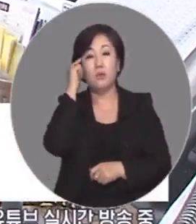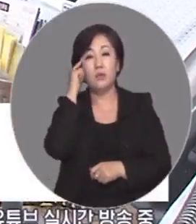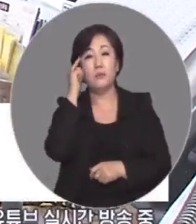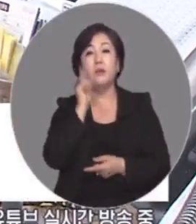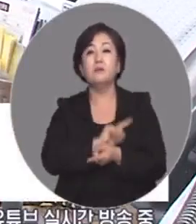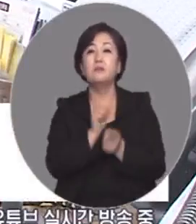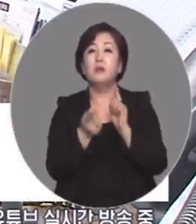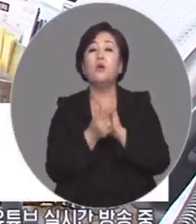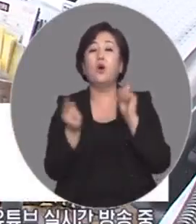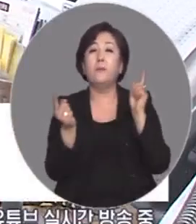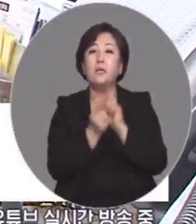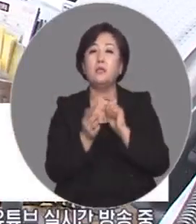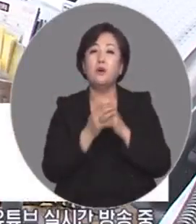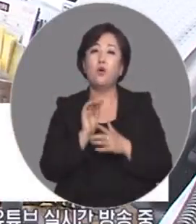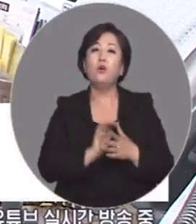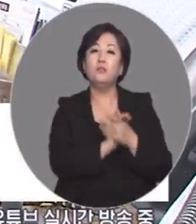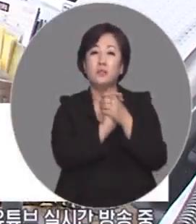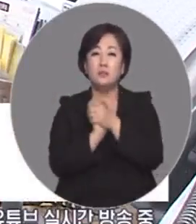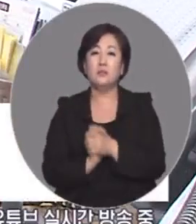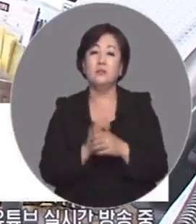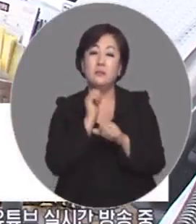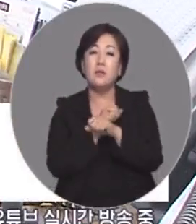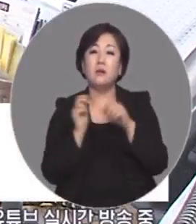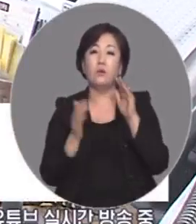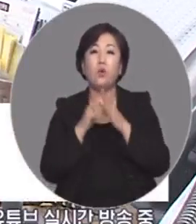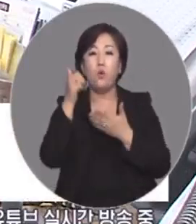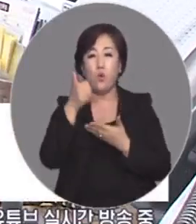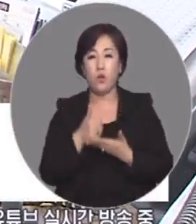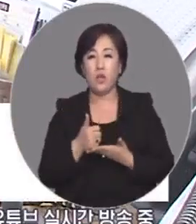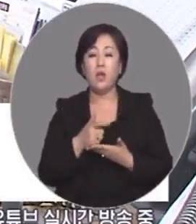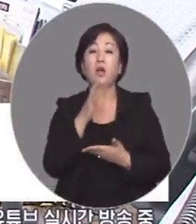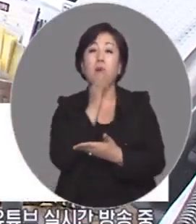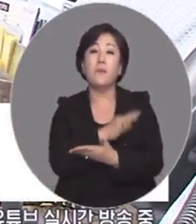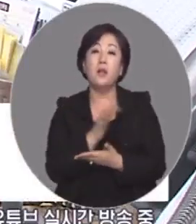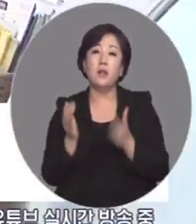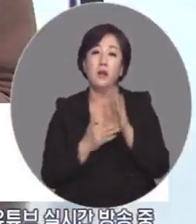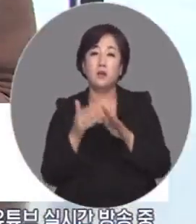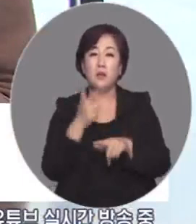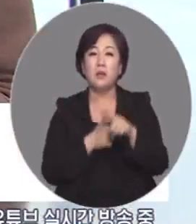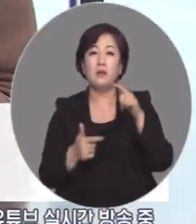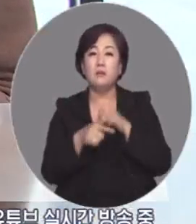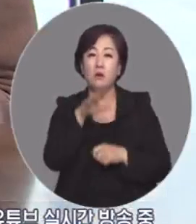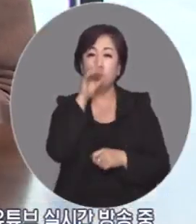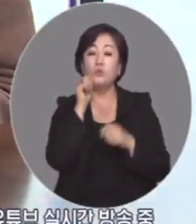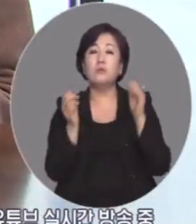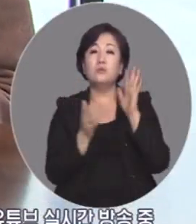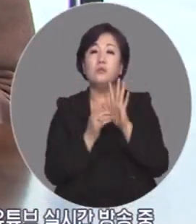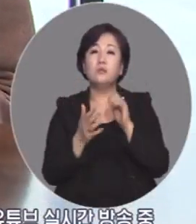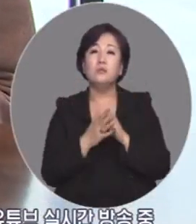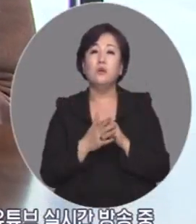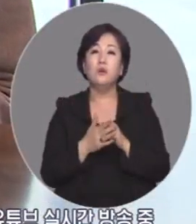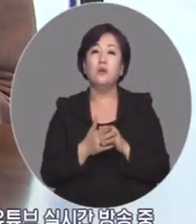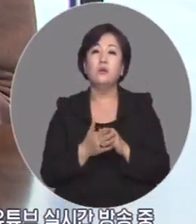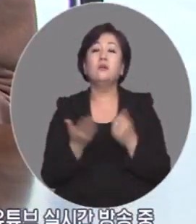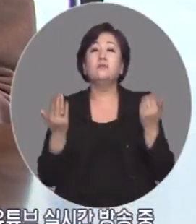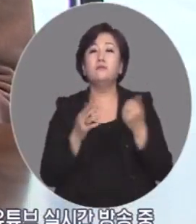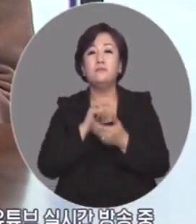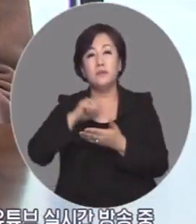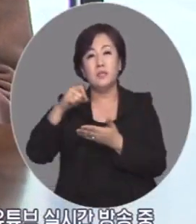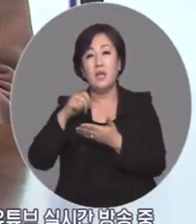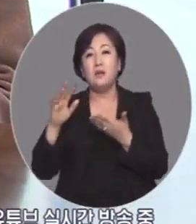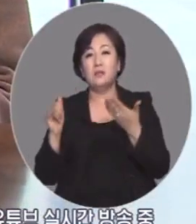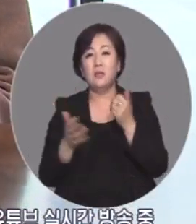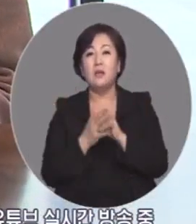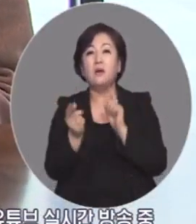만나고 더 이제 친분을 쌓을 수 있습니다. 근데 고객님들이 편한 게좀더 저희는 이제. 저희 기자들 역시